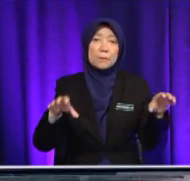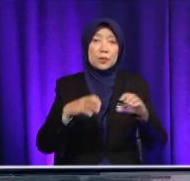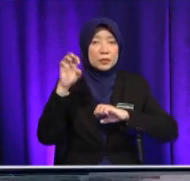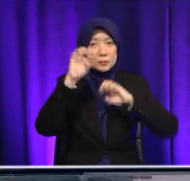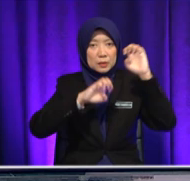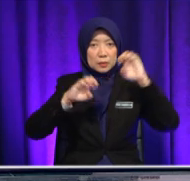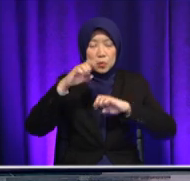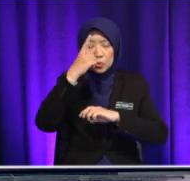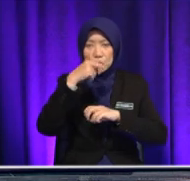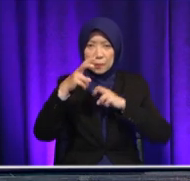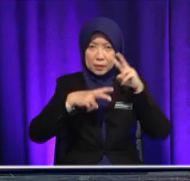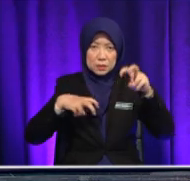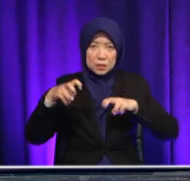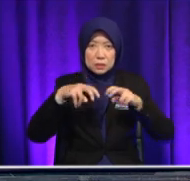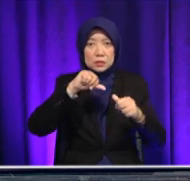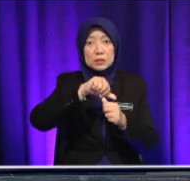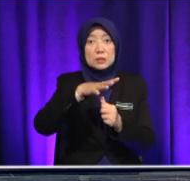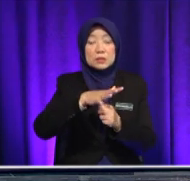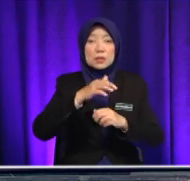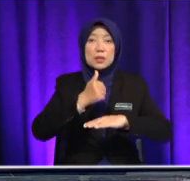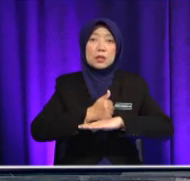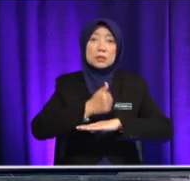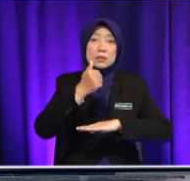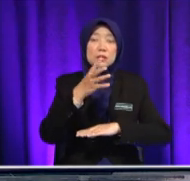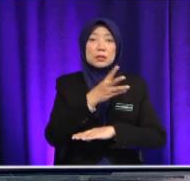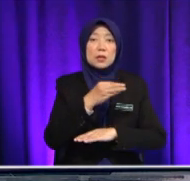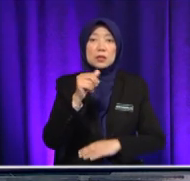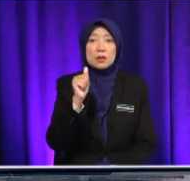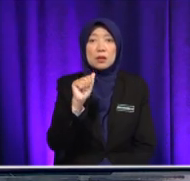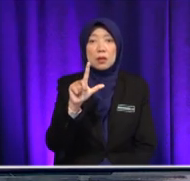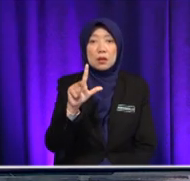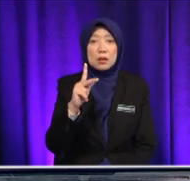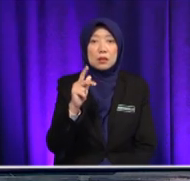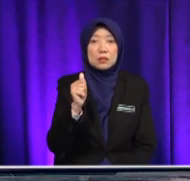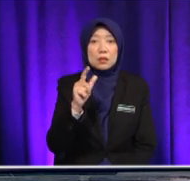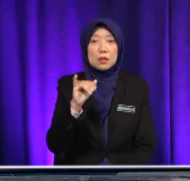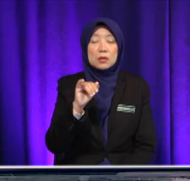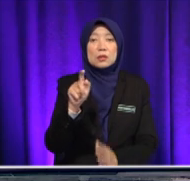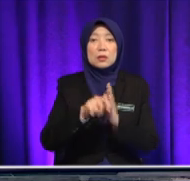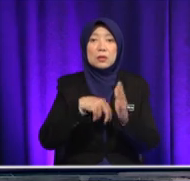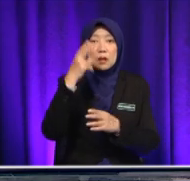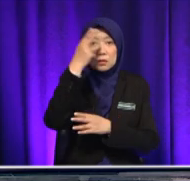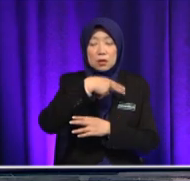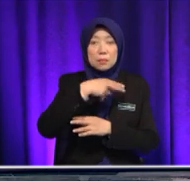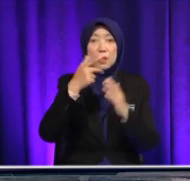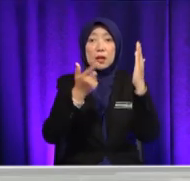kaji kesan asid dan alkali terhadap latex